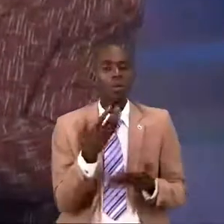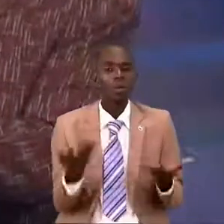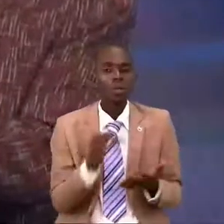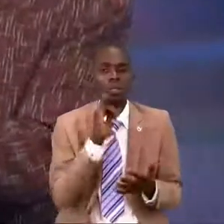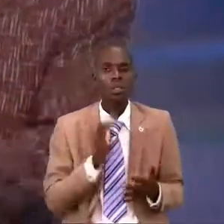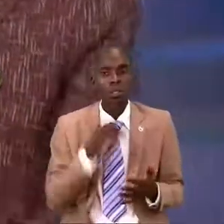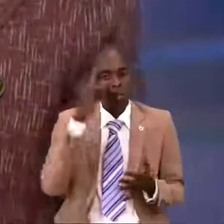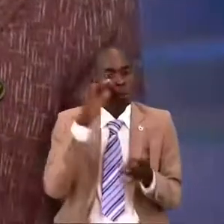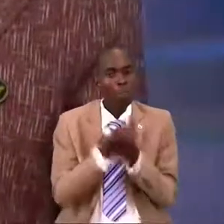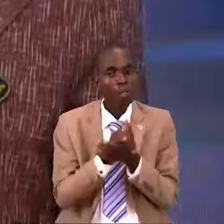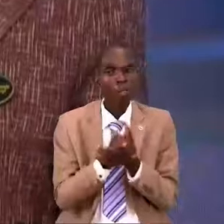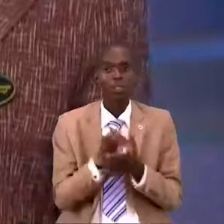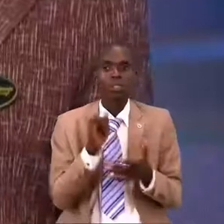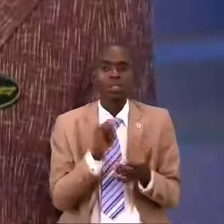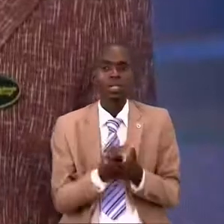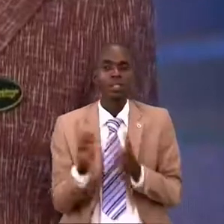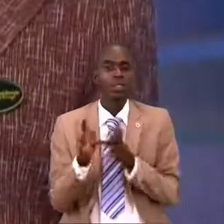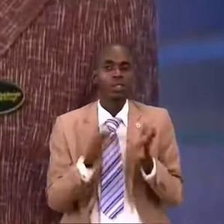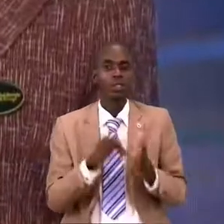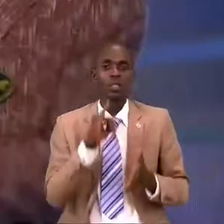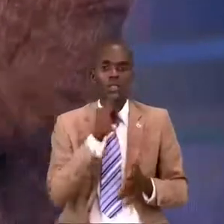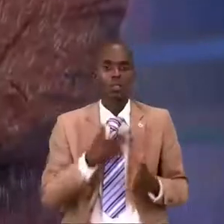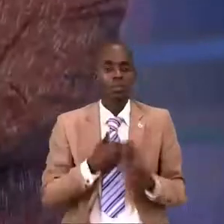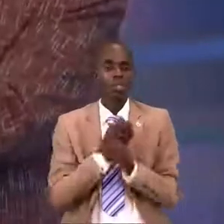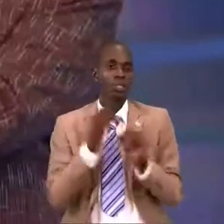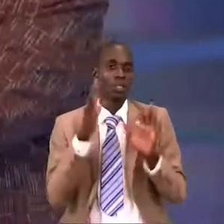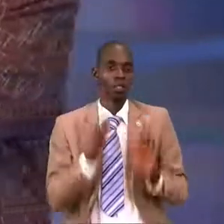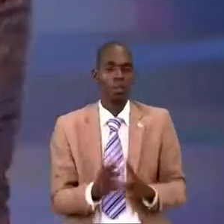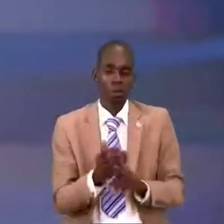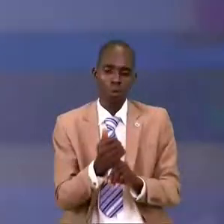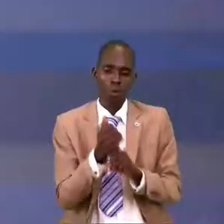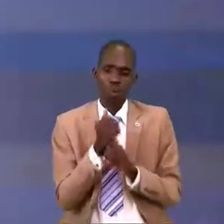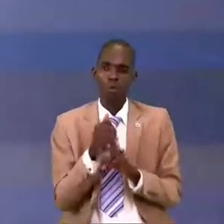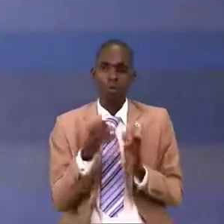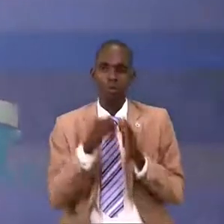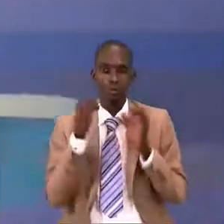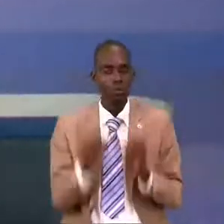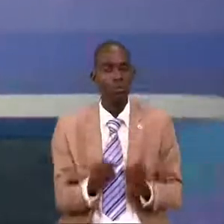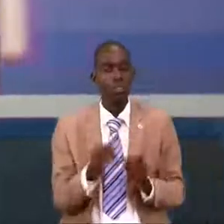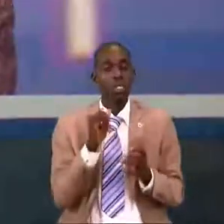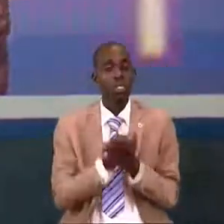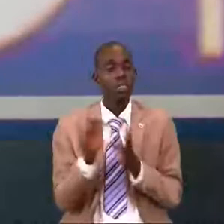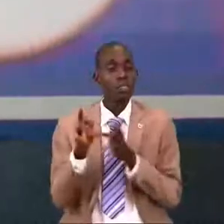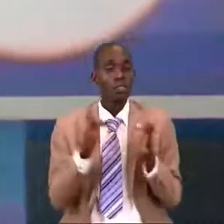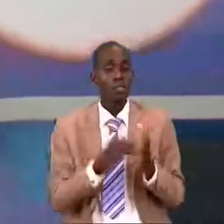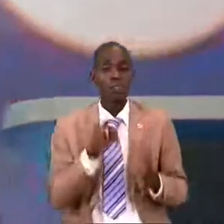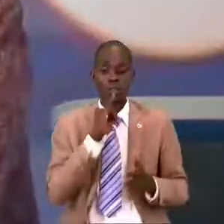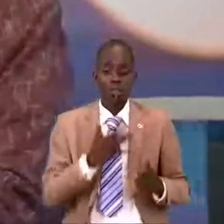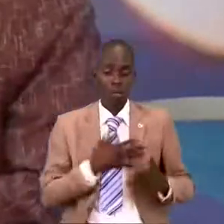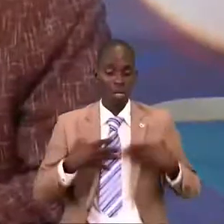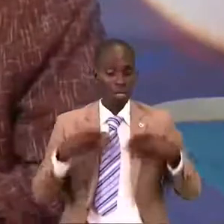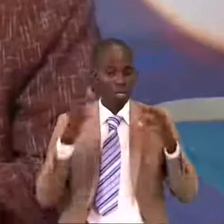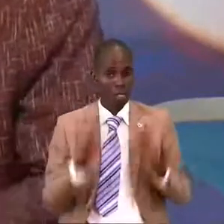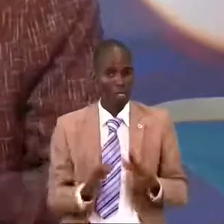mon guérisseur. Retenez ça fermement. Que Jésus est mon libérateur. Retenez cela fermement.